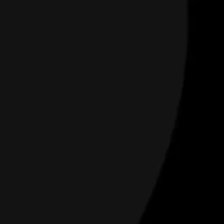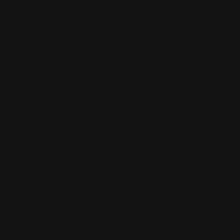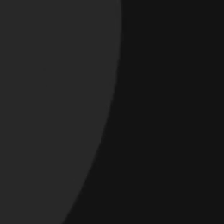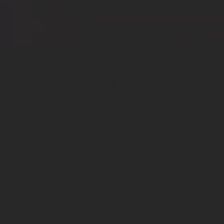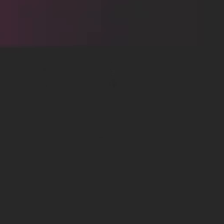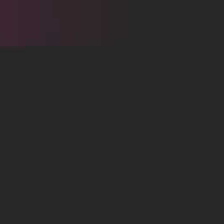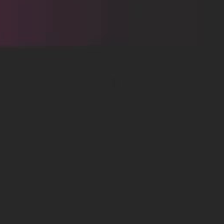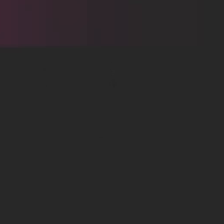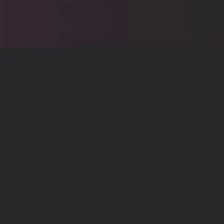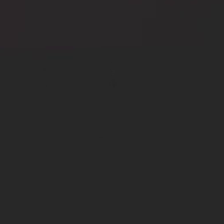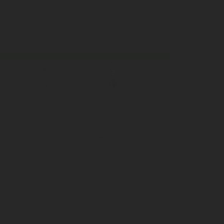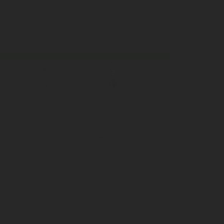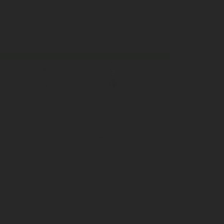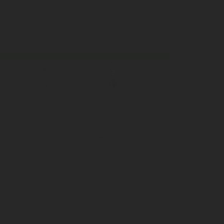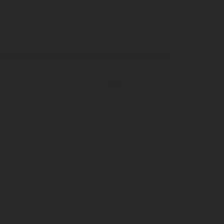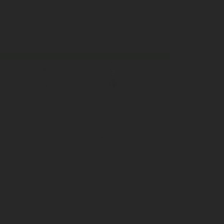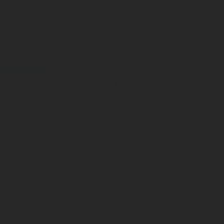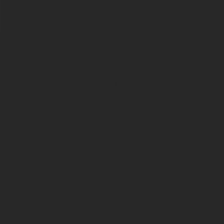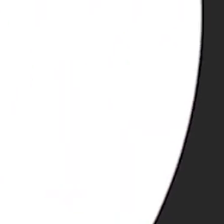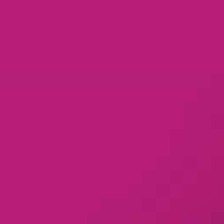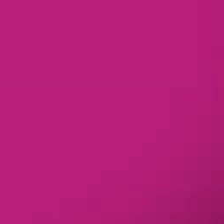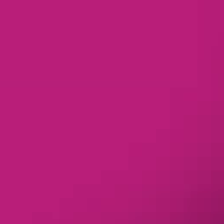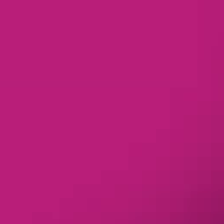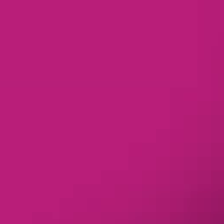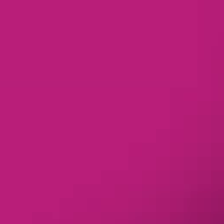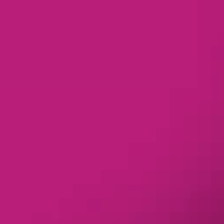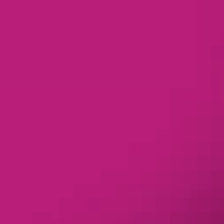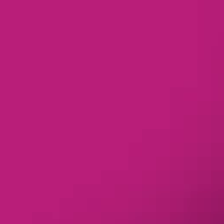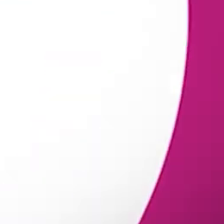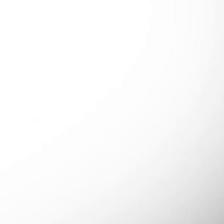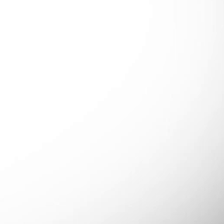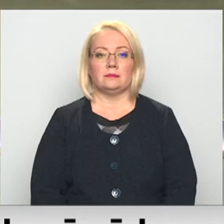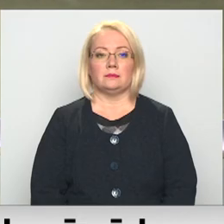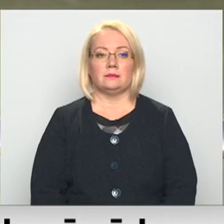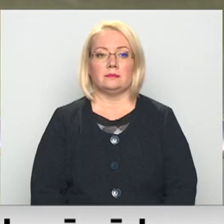Re! Viss ēters ir te!